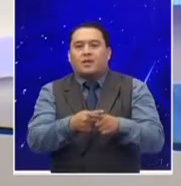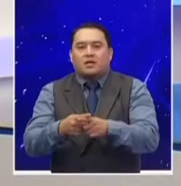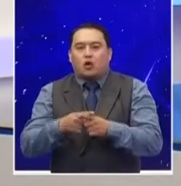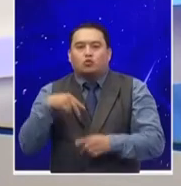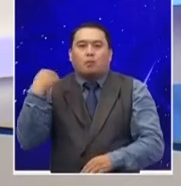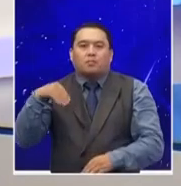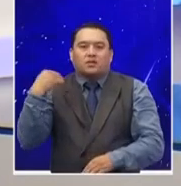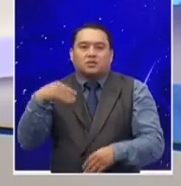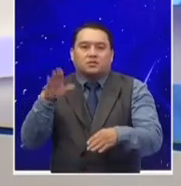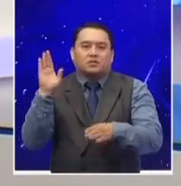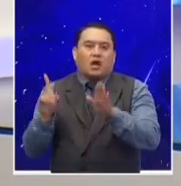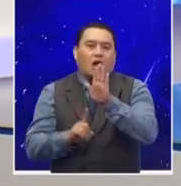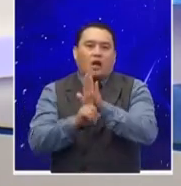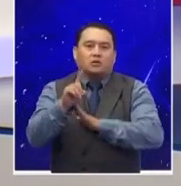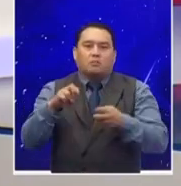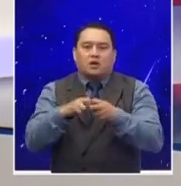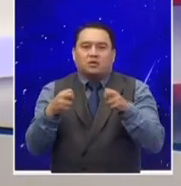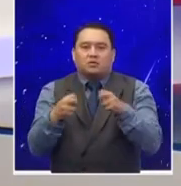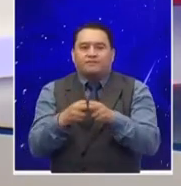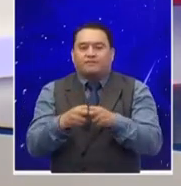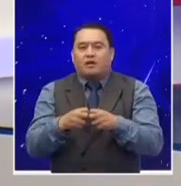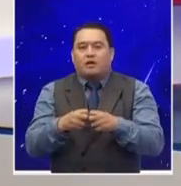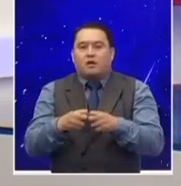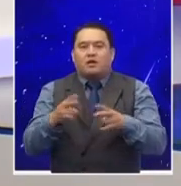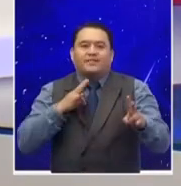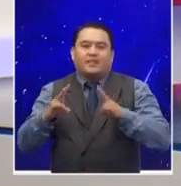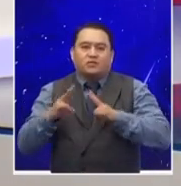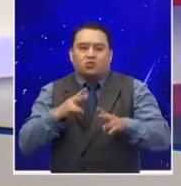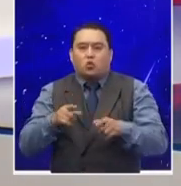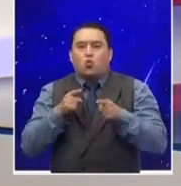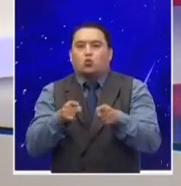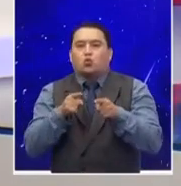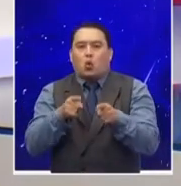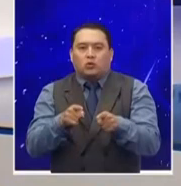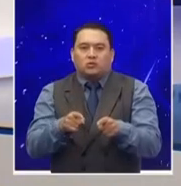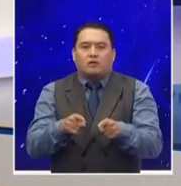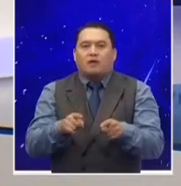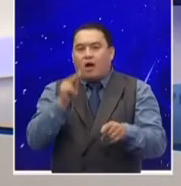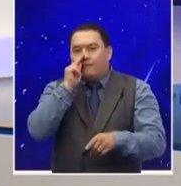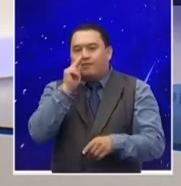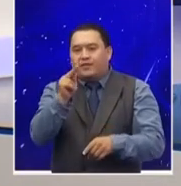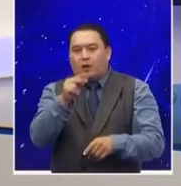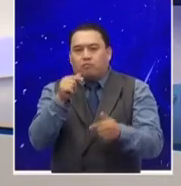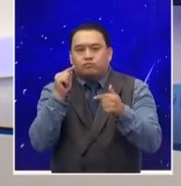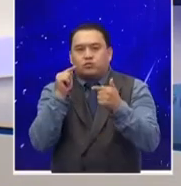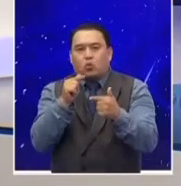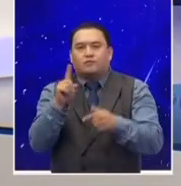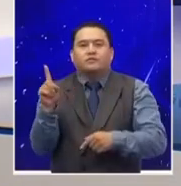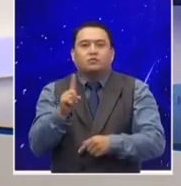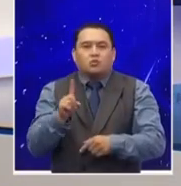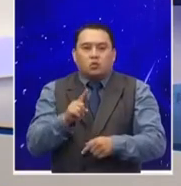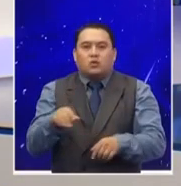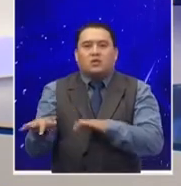что Беларусь начинает сталкиваться с террористическими угрозами. Во вторник он снова обвинил протестующих в том, что